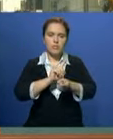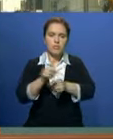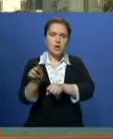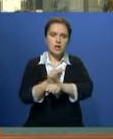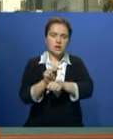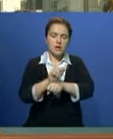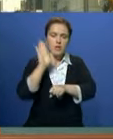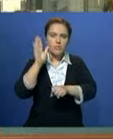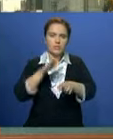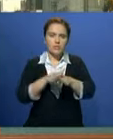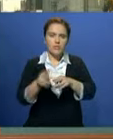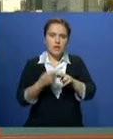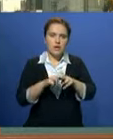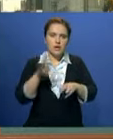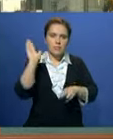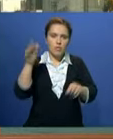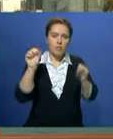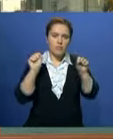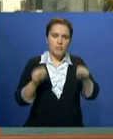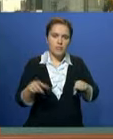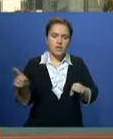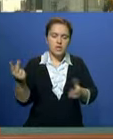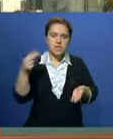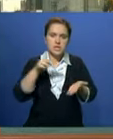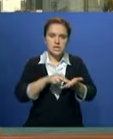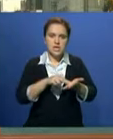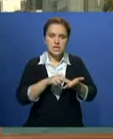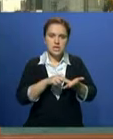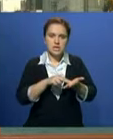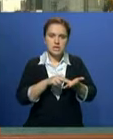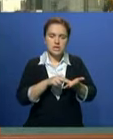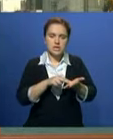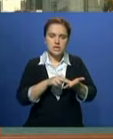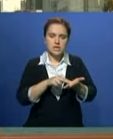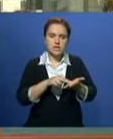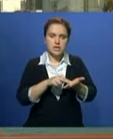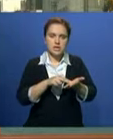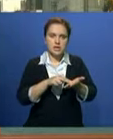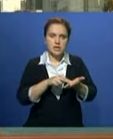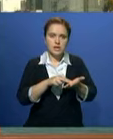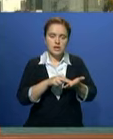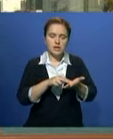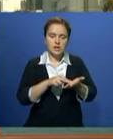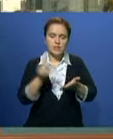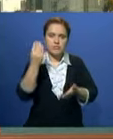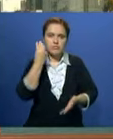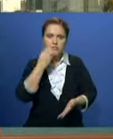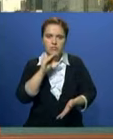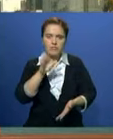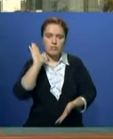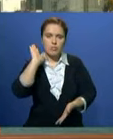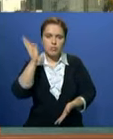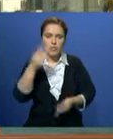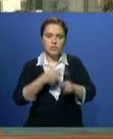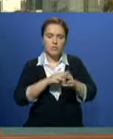преобразований, которые в будущем должны позволить ему стать одним из конкурентно способных портов на Каспии,